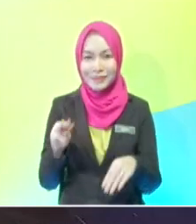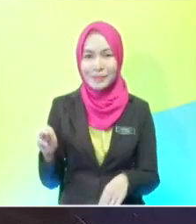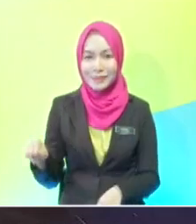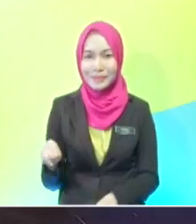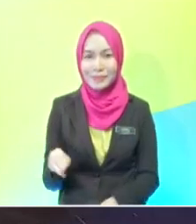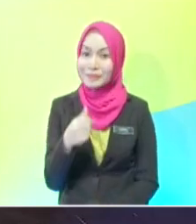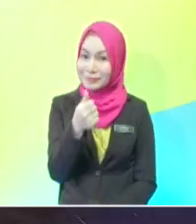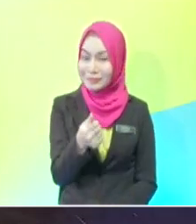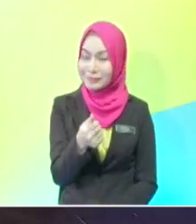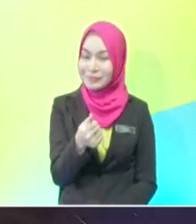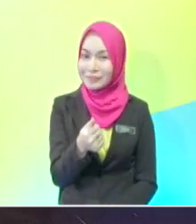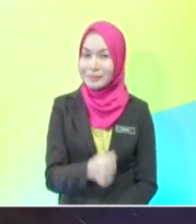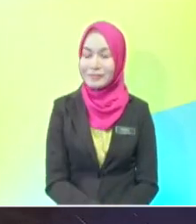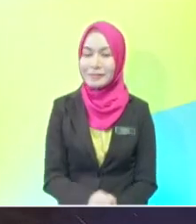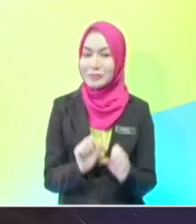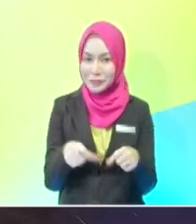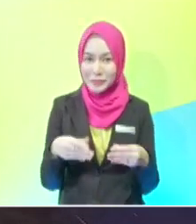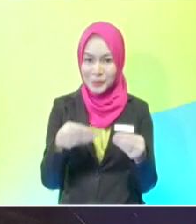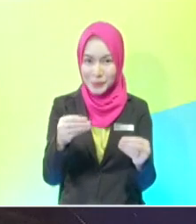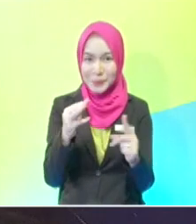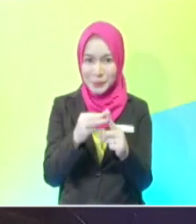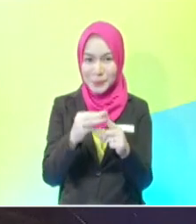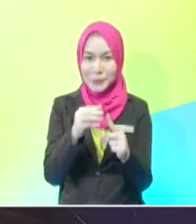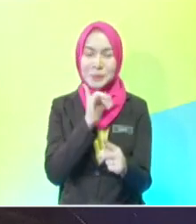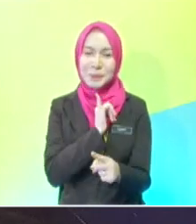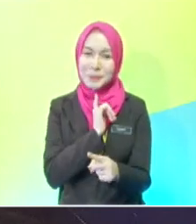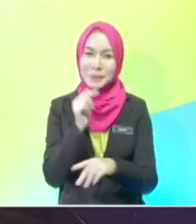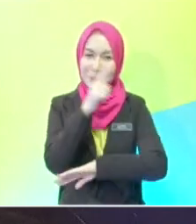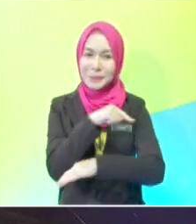prestasi keseluruhan saya untuk hari bagaimana